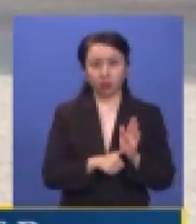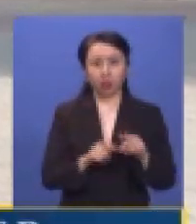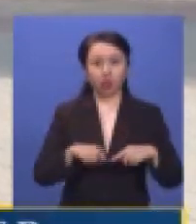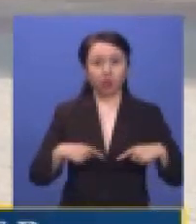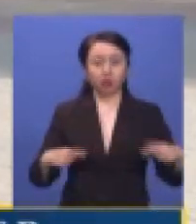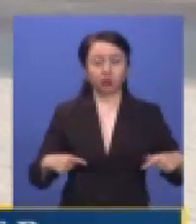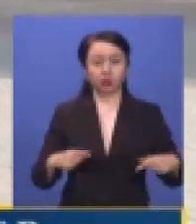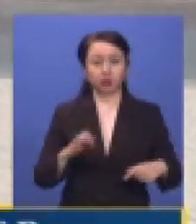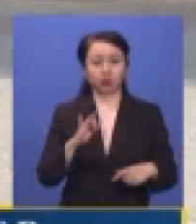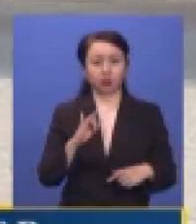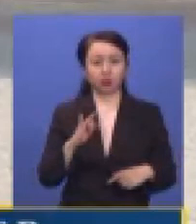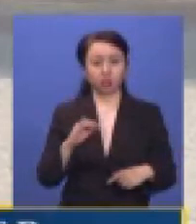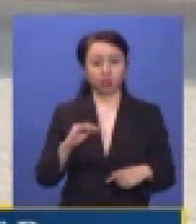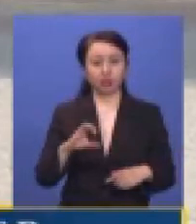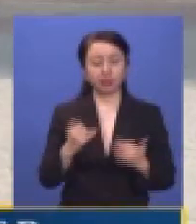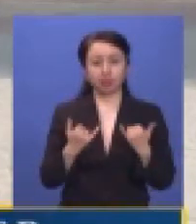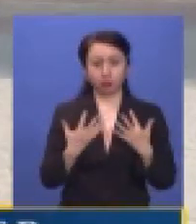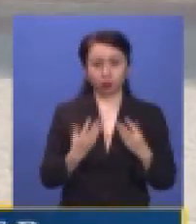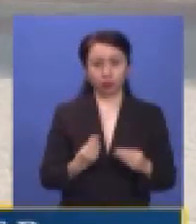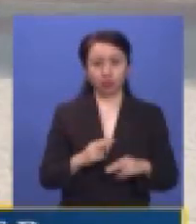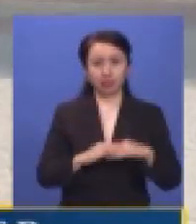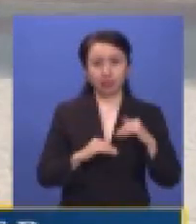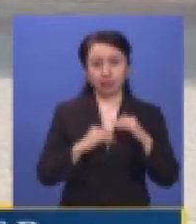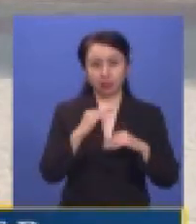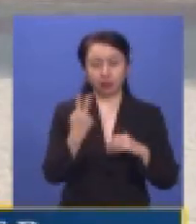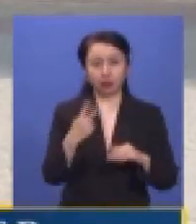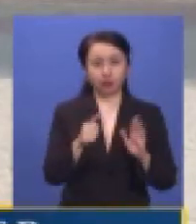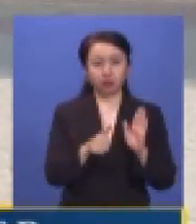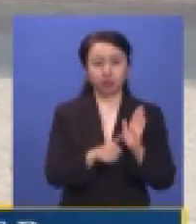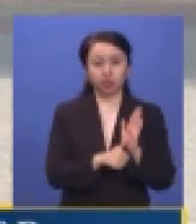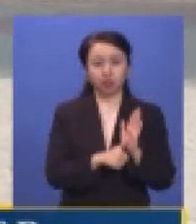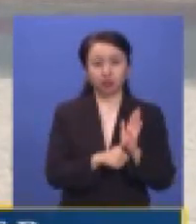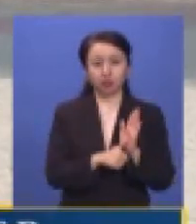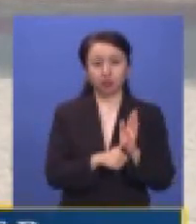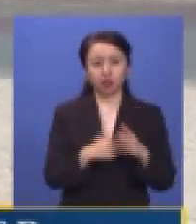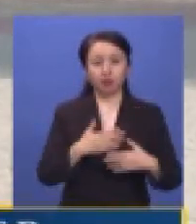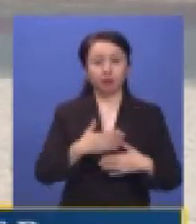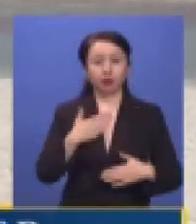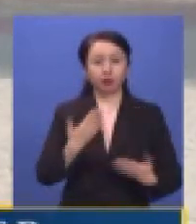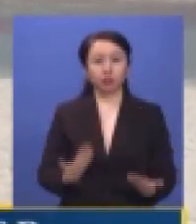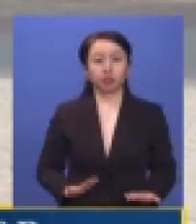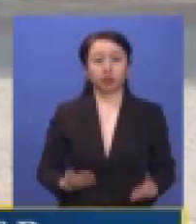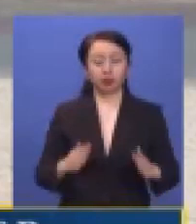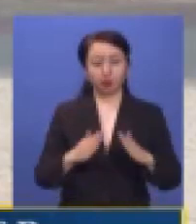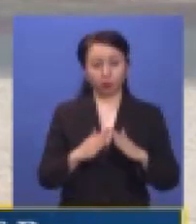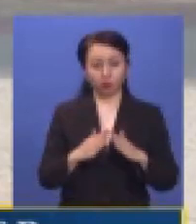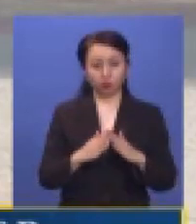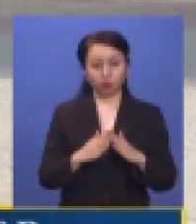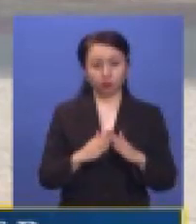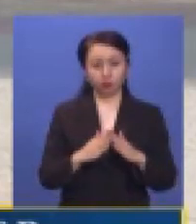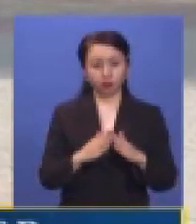остальные ИЖС. На сегодняшний день ведется строительство 26 многоквартирных жилых домов.